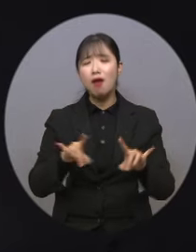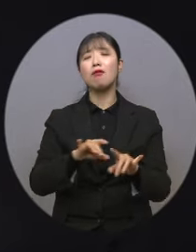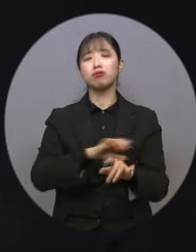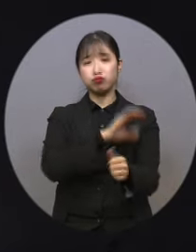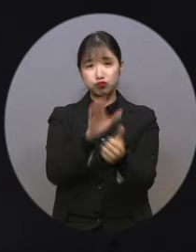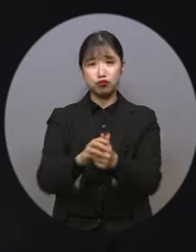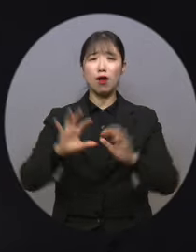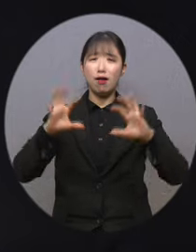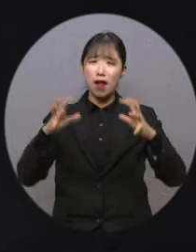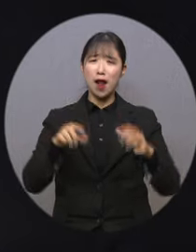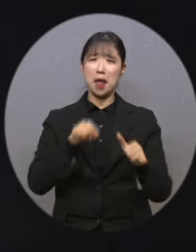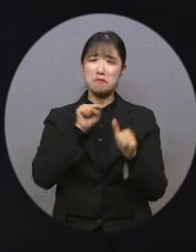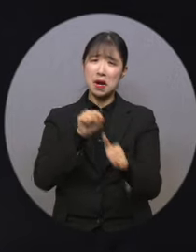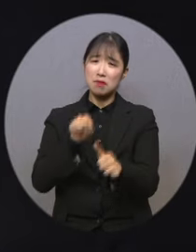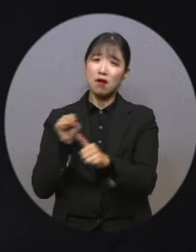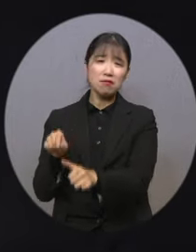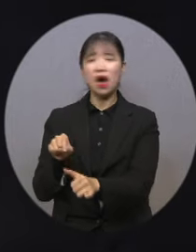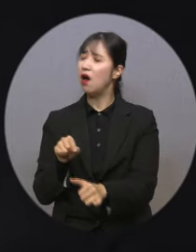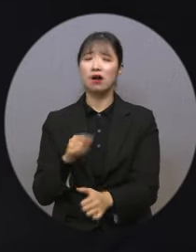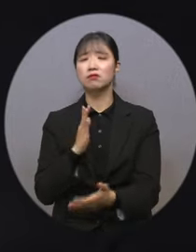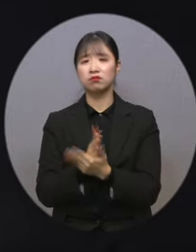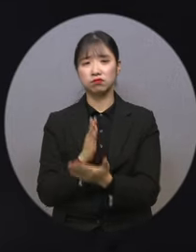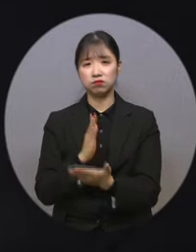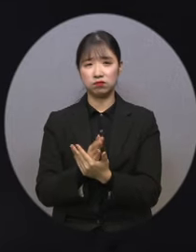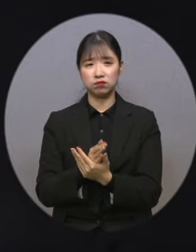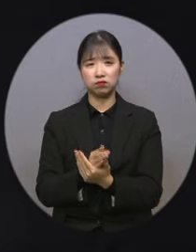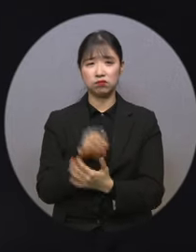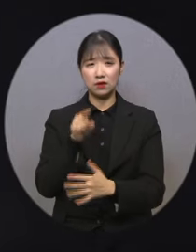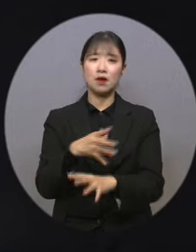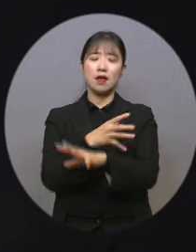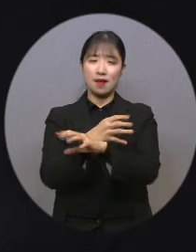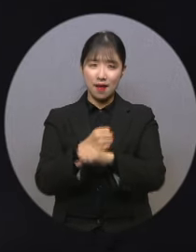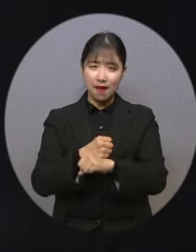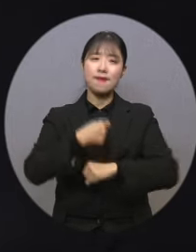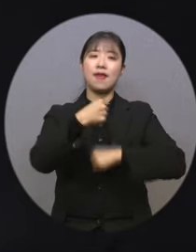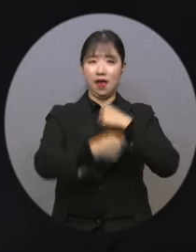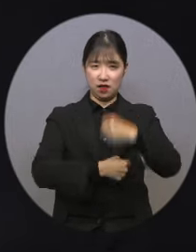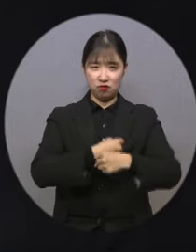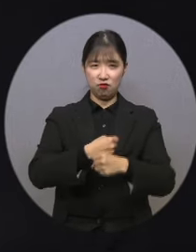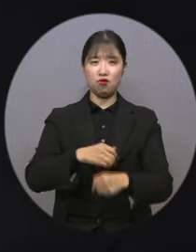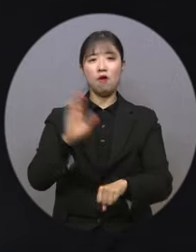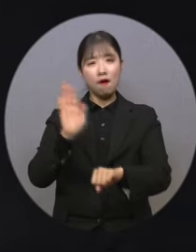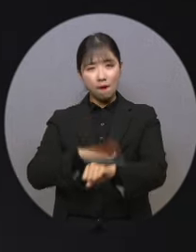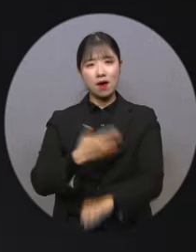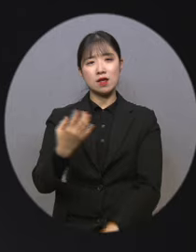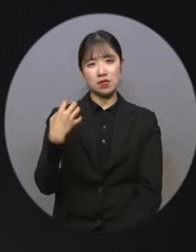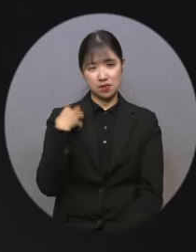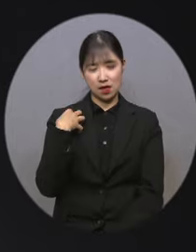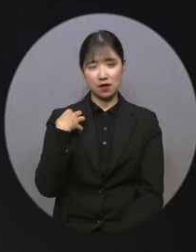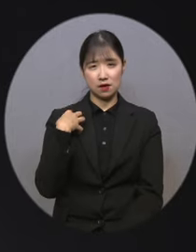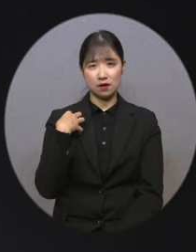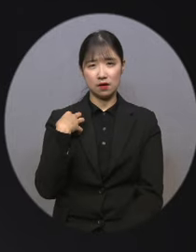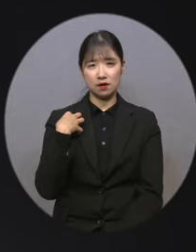왜 국가가 이래저래 합니까 그러나 개혁자 25g 과 실책 나머지